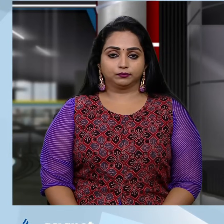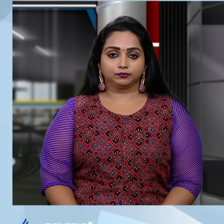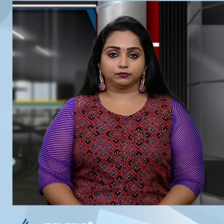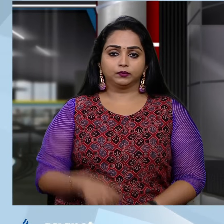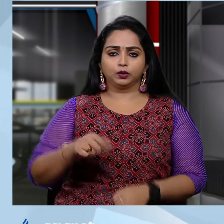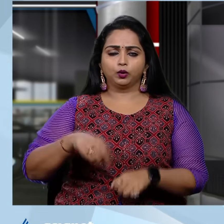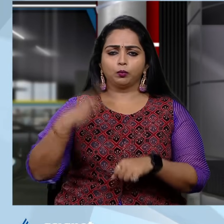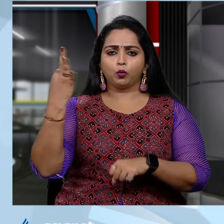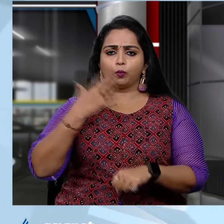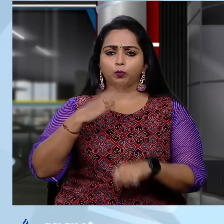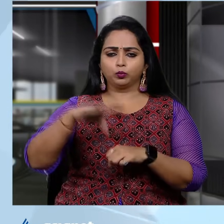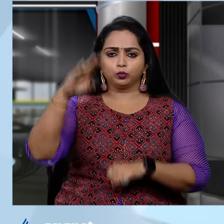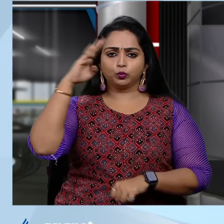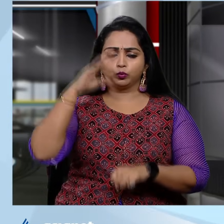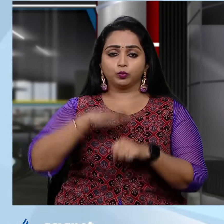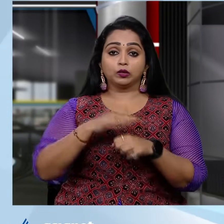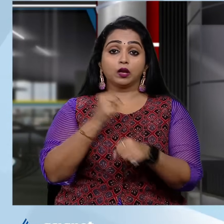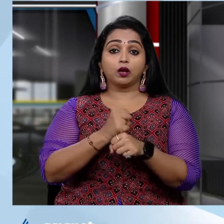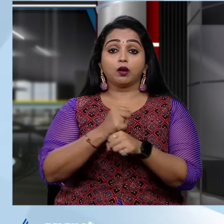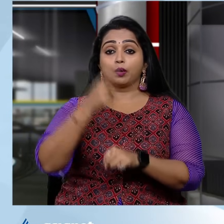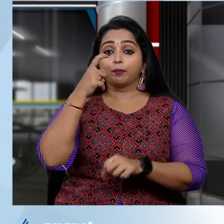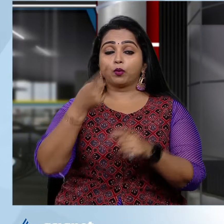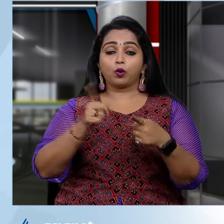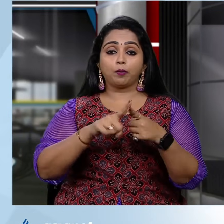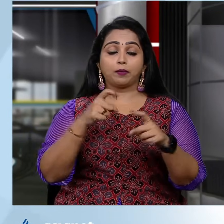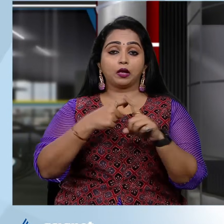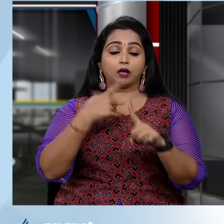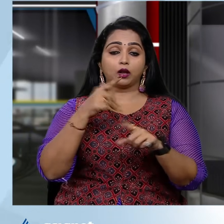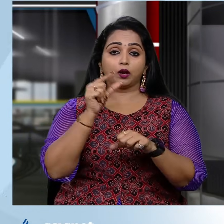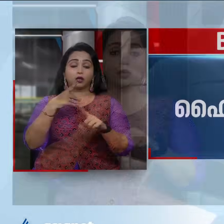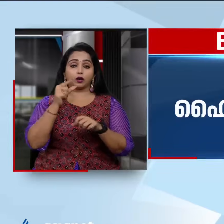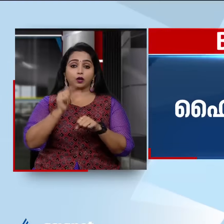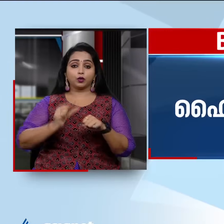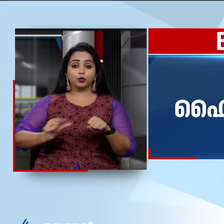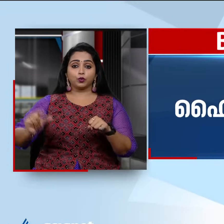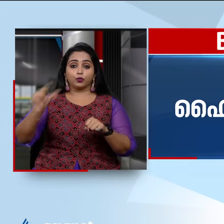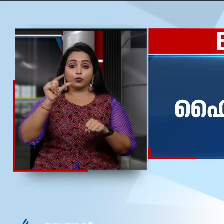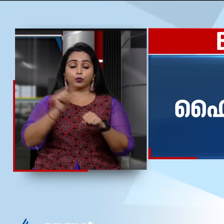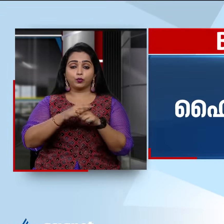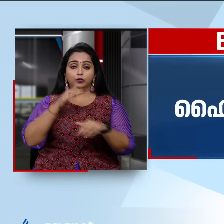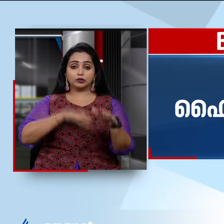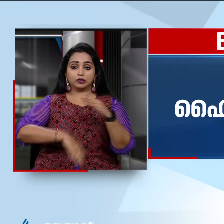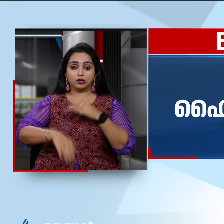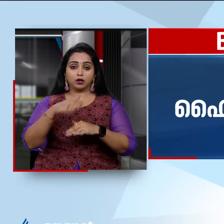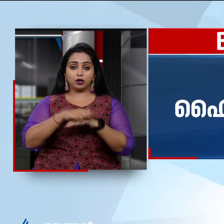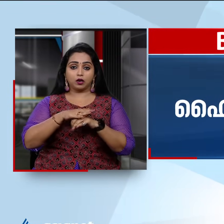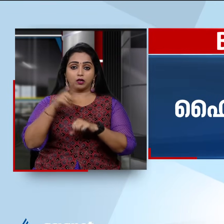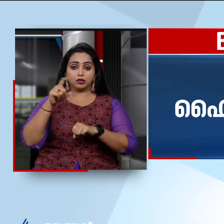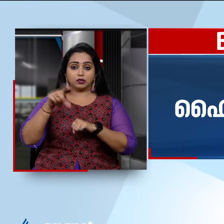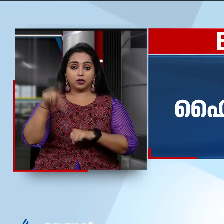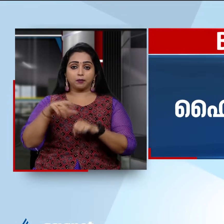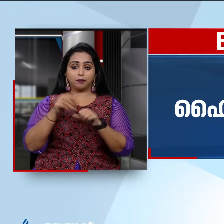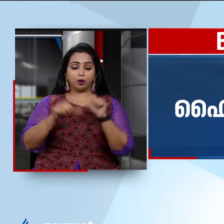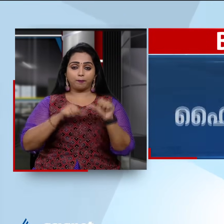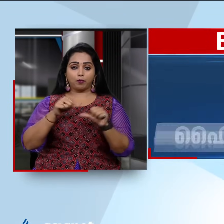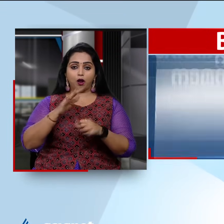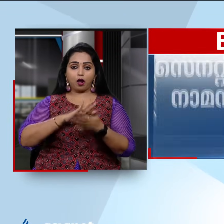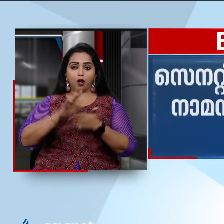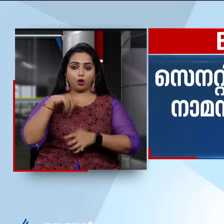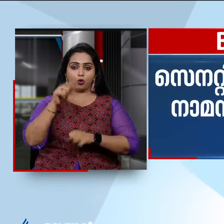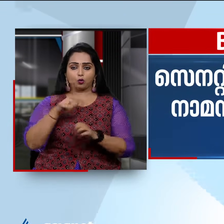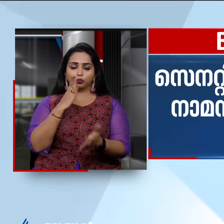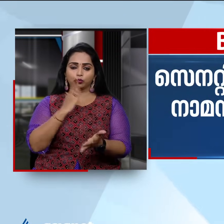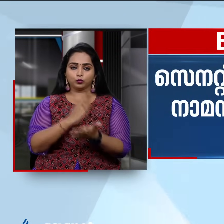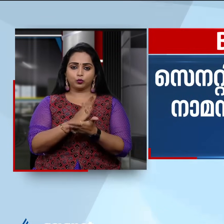ഇപ്പോൾ വരുന്നൊരു വാർത്തയിലേക്ക്. ഗവർണർക്ക് തിരിച്ചടി. കേരള സർവകലാശാല സെനറ്റിലേക്ക് വിദ്യാർത്ഥികളെ നിർദ്ദേശിച്ച ചാൻസലറുടെ നടപടി ഹൈക്കോടതി സ്റ്റേ ചെയ്തു. വിദ്യാർത്ഥികൾ